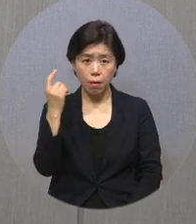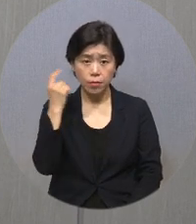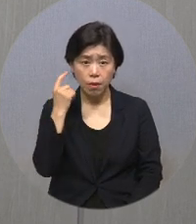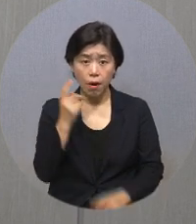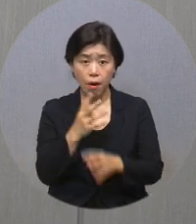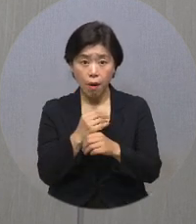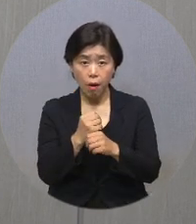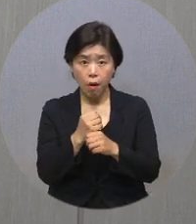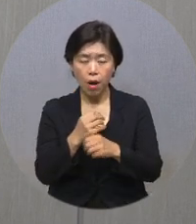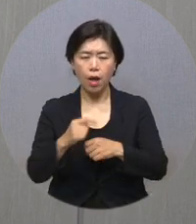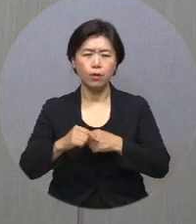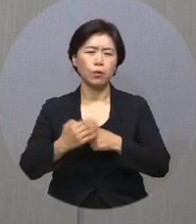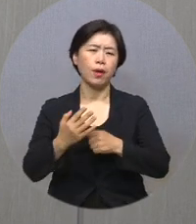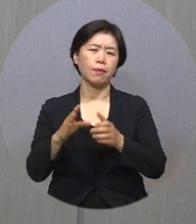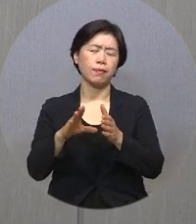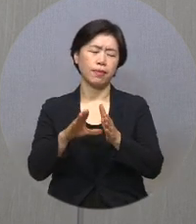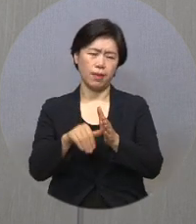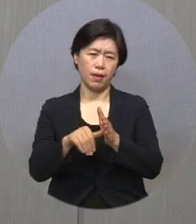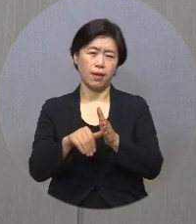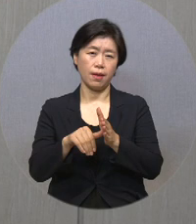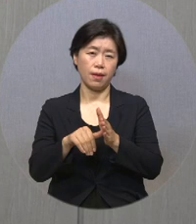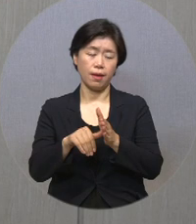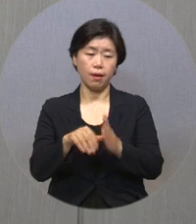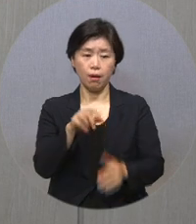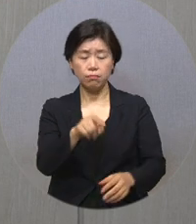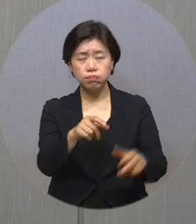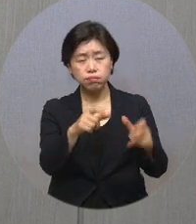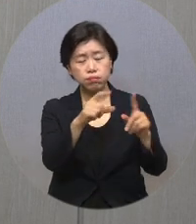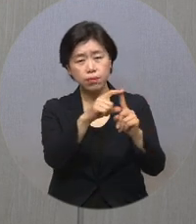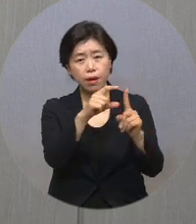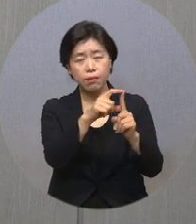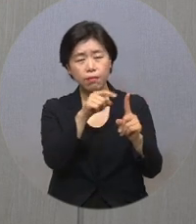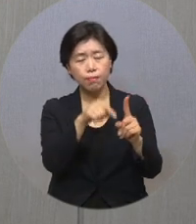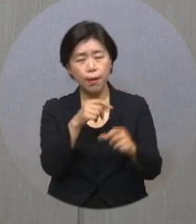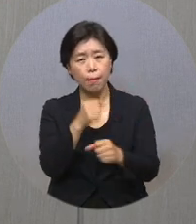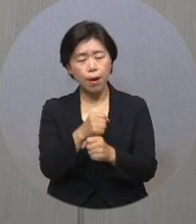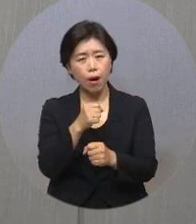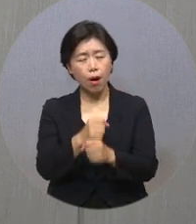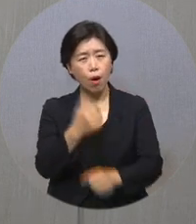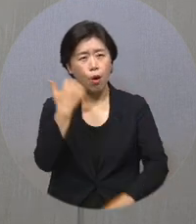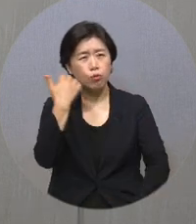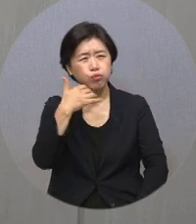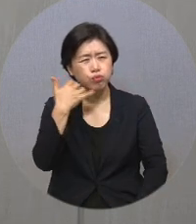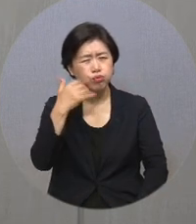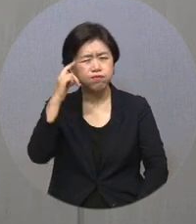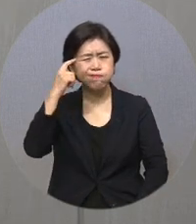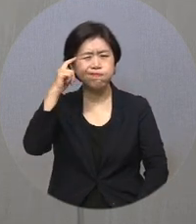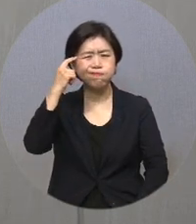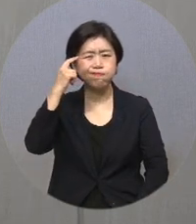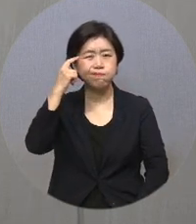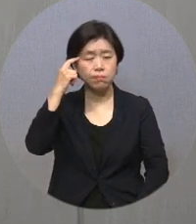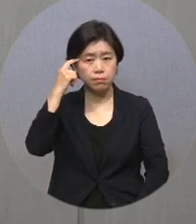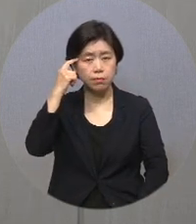조금 들었는데 이 단어를 누가 만들었고